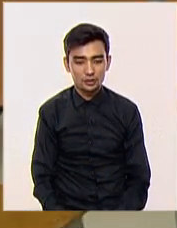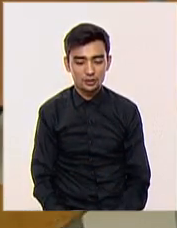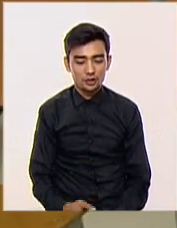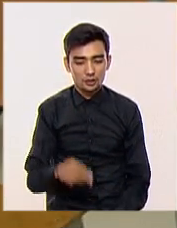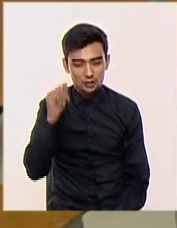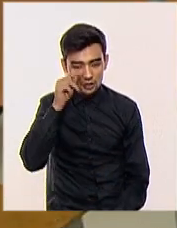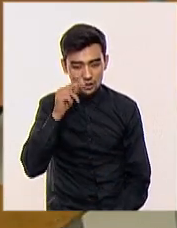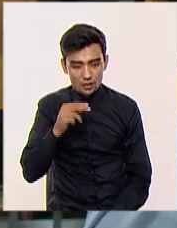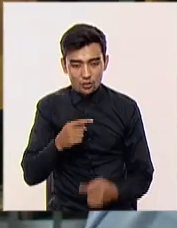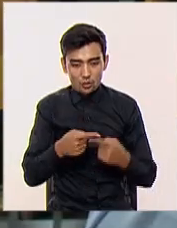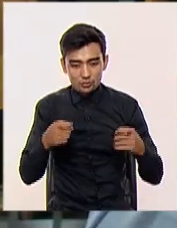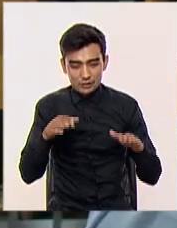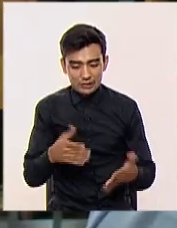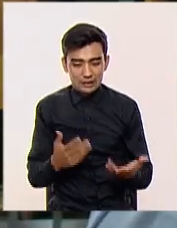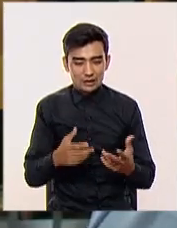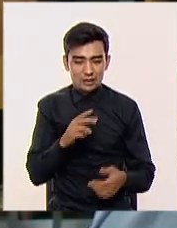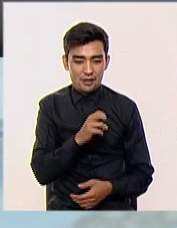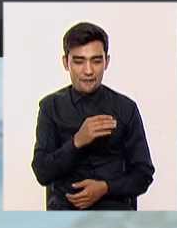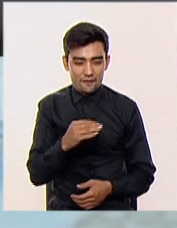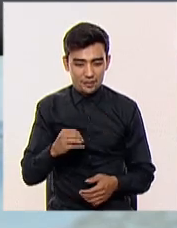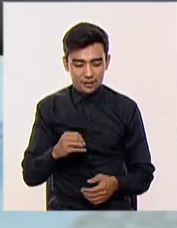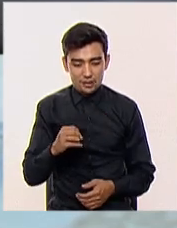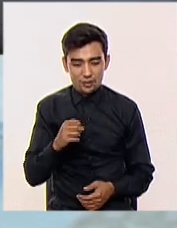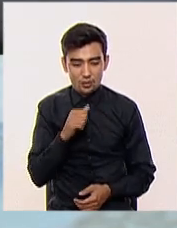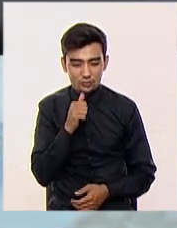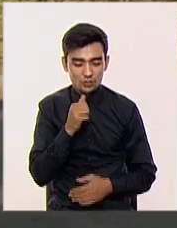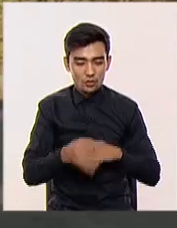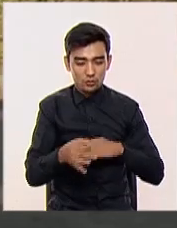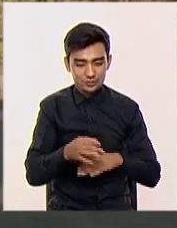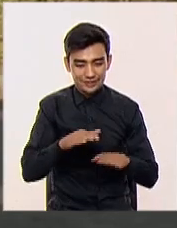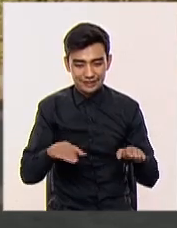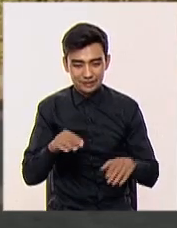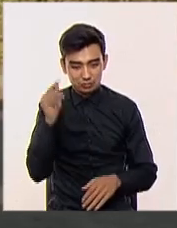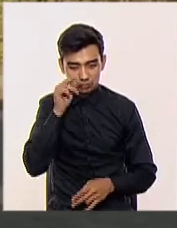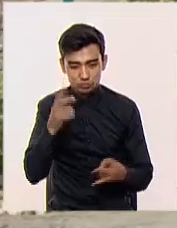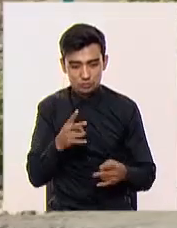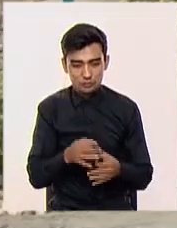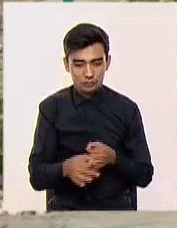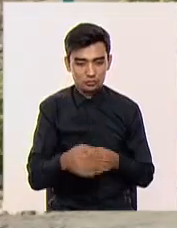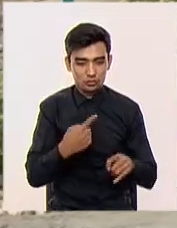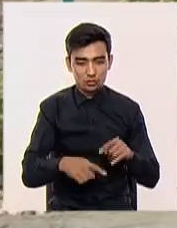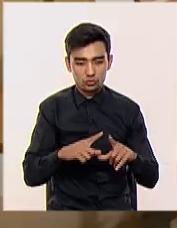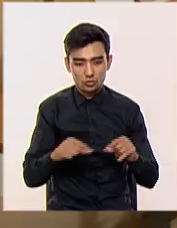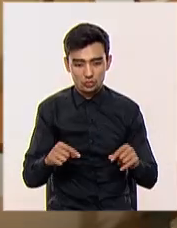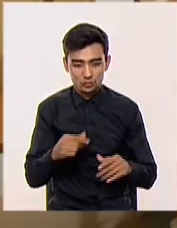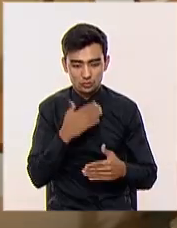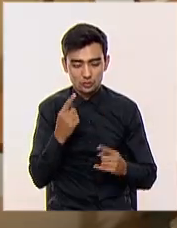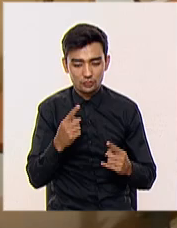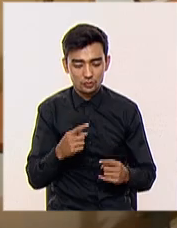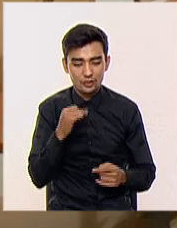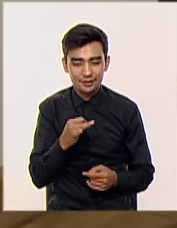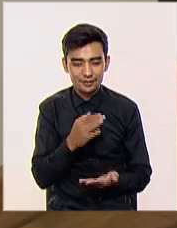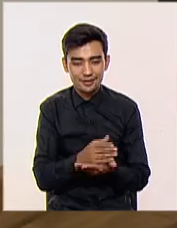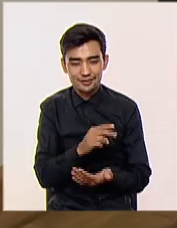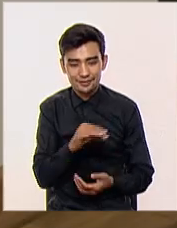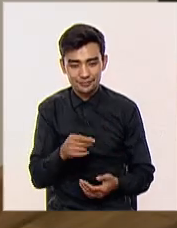Уроки в гостиницах и кафе. Почему ученики в Костанайской области вынуждены заниматься вне школ? Просто идет учебный процесс. Есть ли